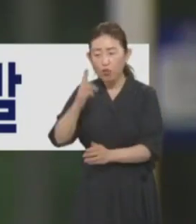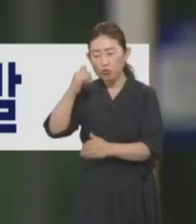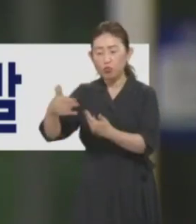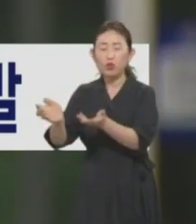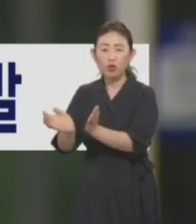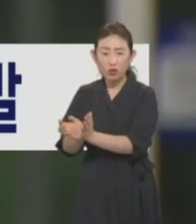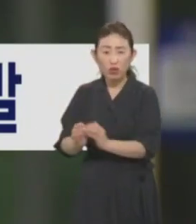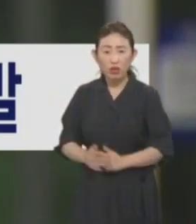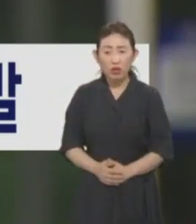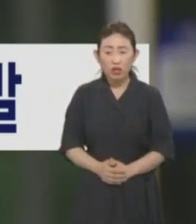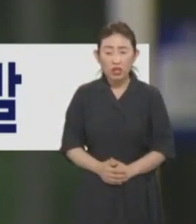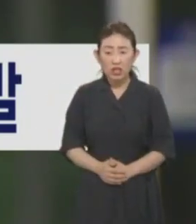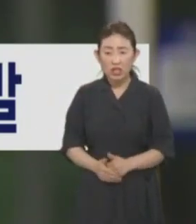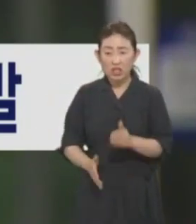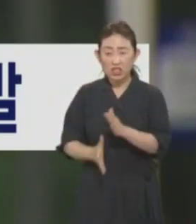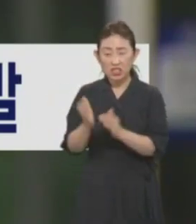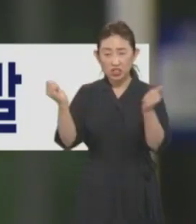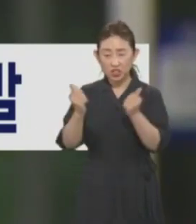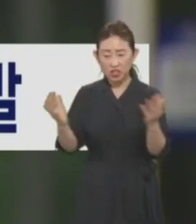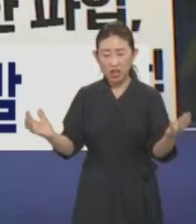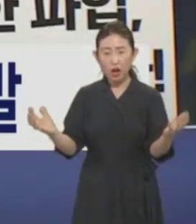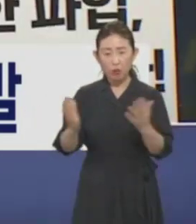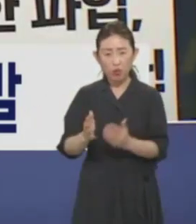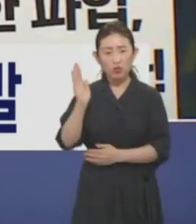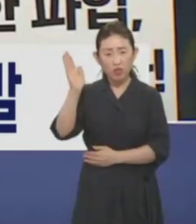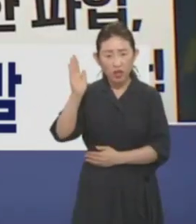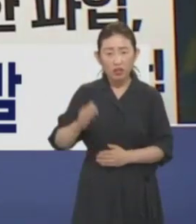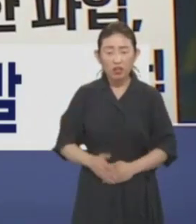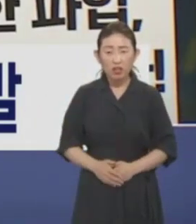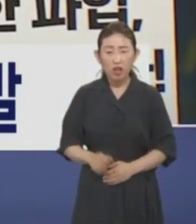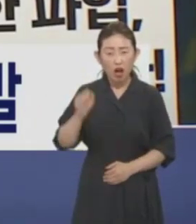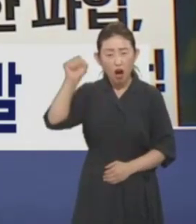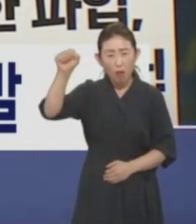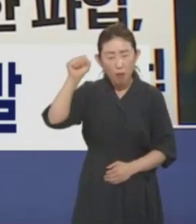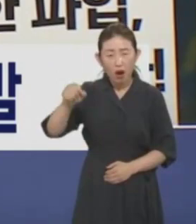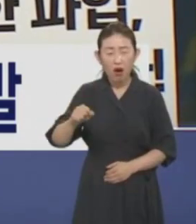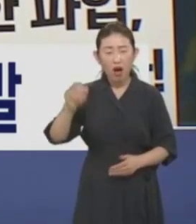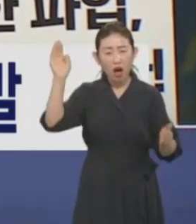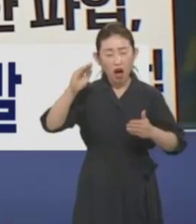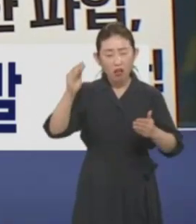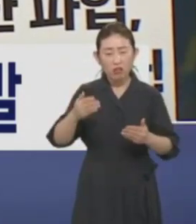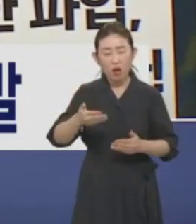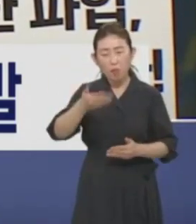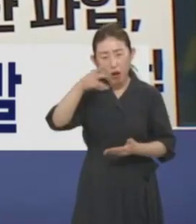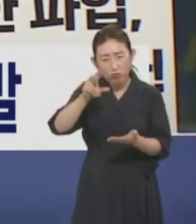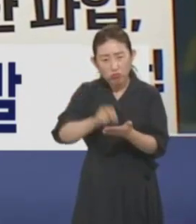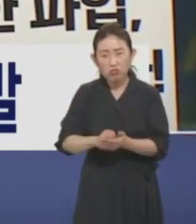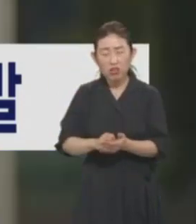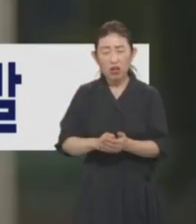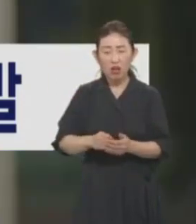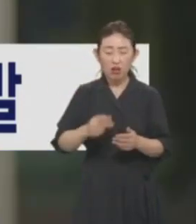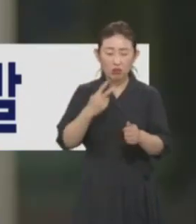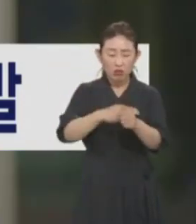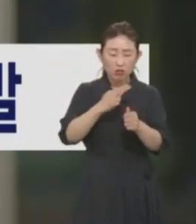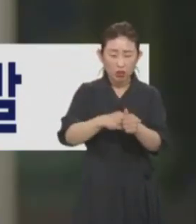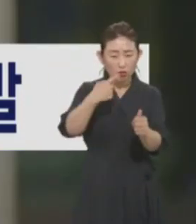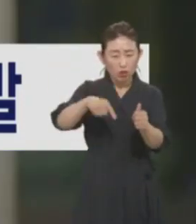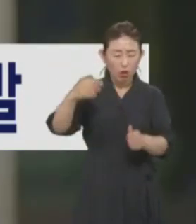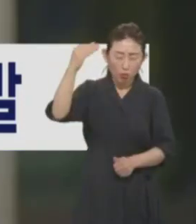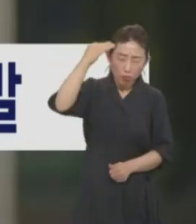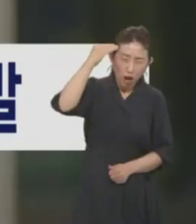학부모연대는 대전시의회 앞에서 기자회견을 열고 노조 파업으로 학생들의 건강권과 교육권이 침해받고